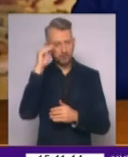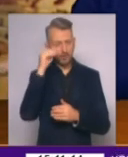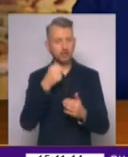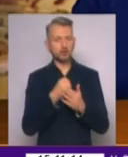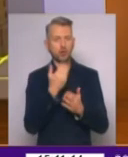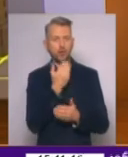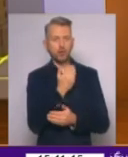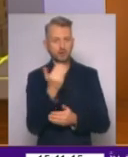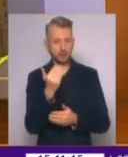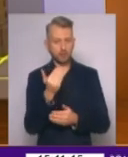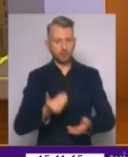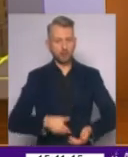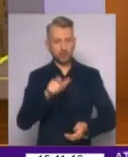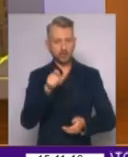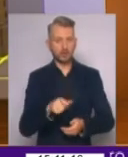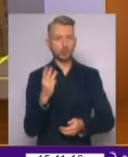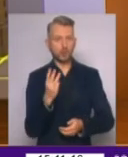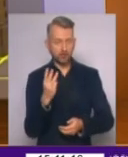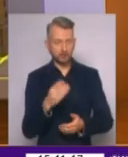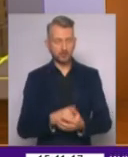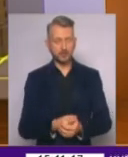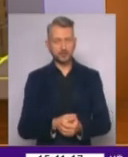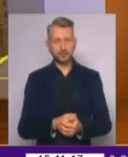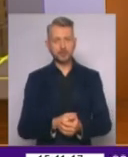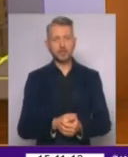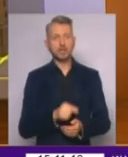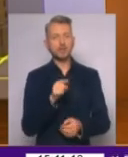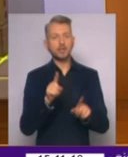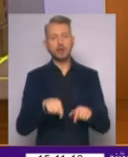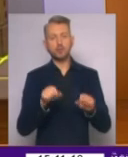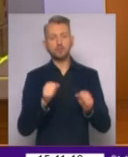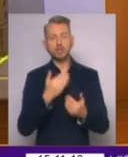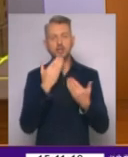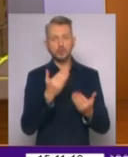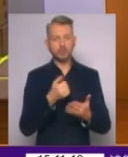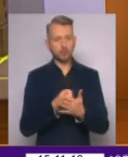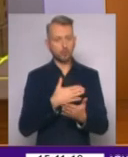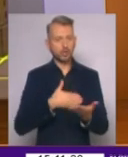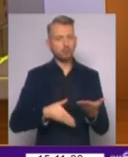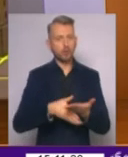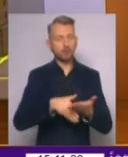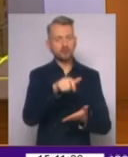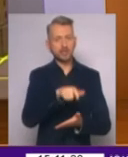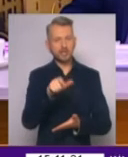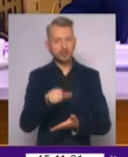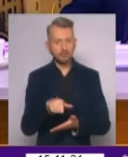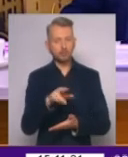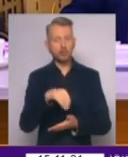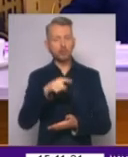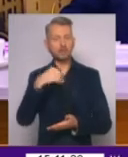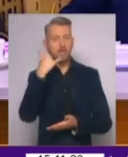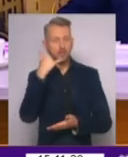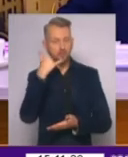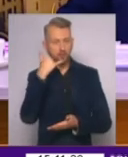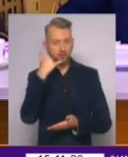мовити, мешканця Троєщини, не тільки Троєщини. Ви також можете звернутися до моїх помічників по телефону, там і